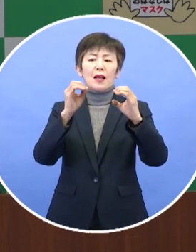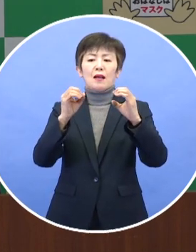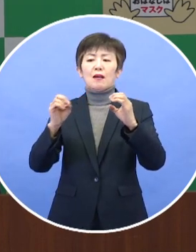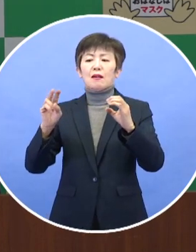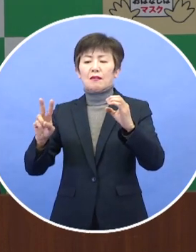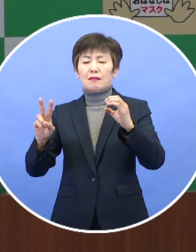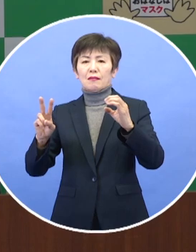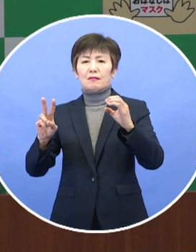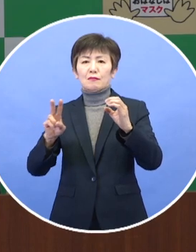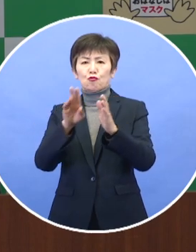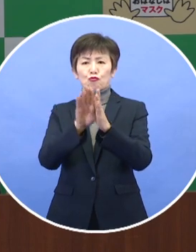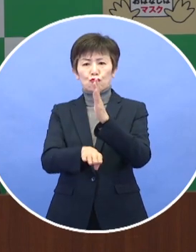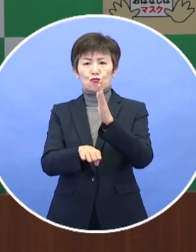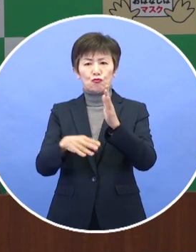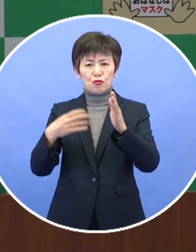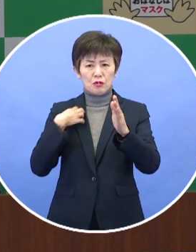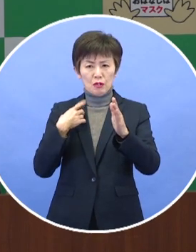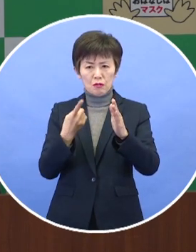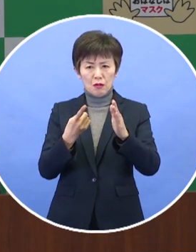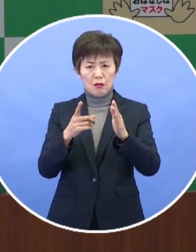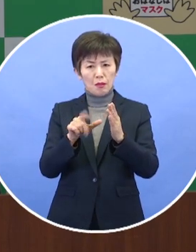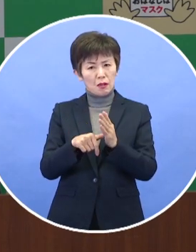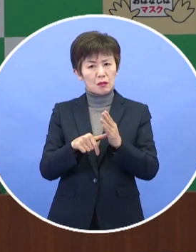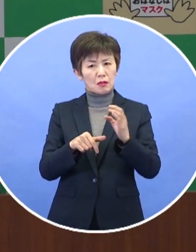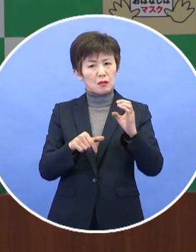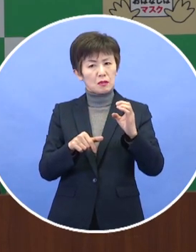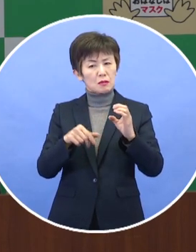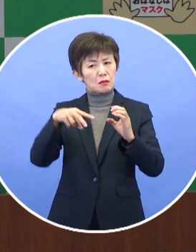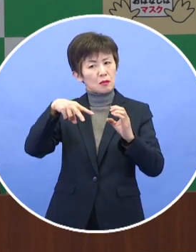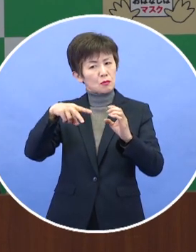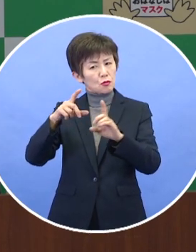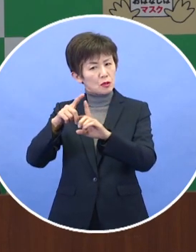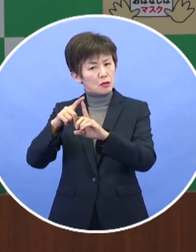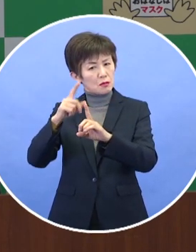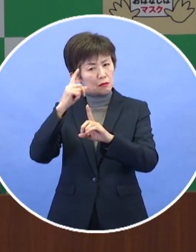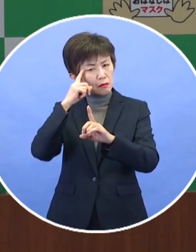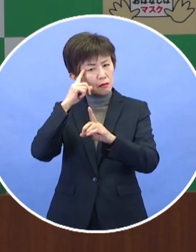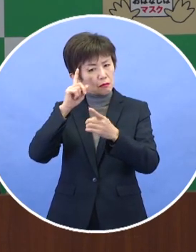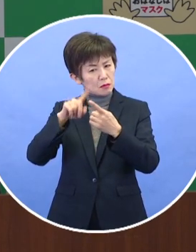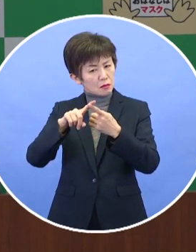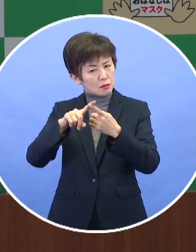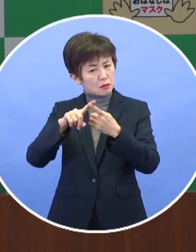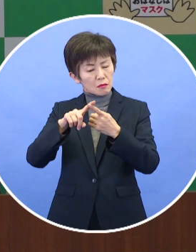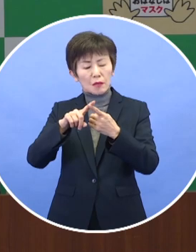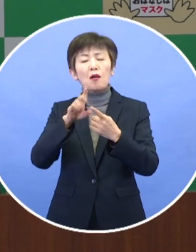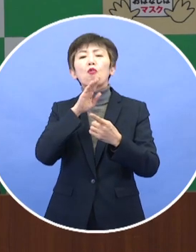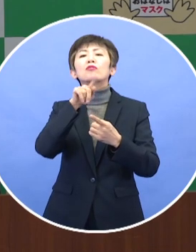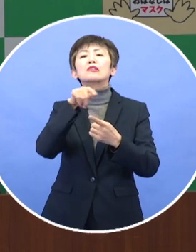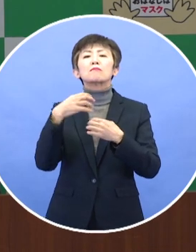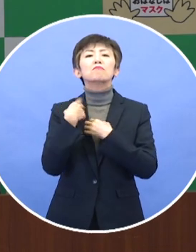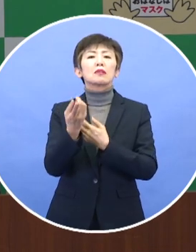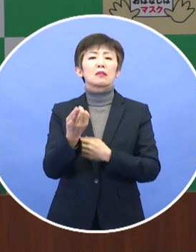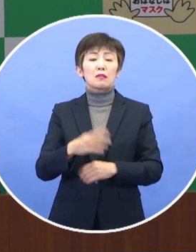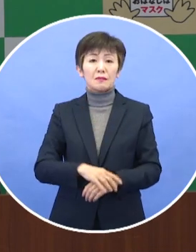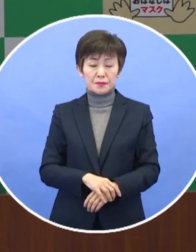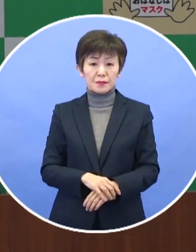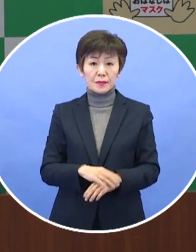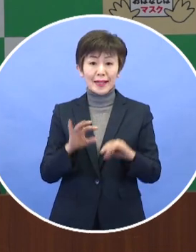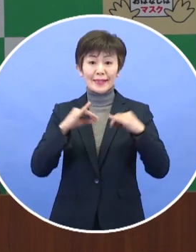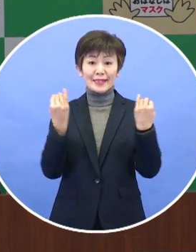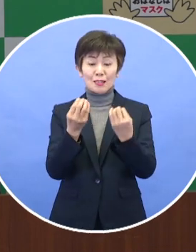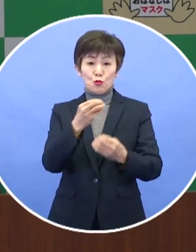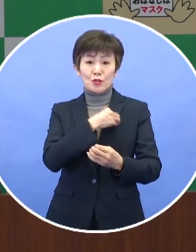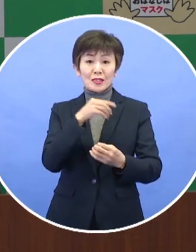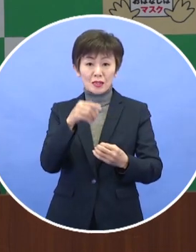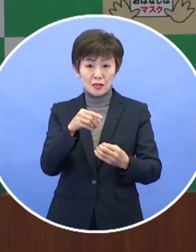ですの CND かなという気はしますが、それは本人が決めればいいんですけども、やらせていただきます。またチーム員なんかも、選定